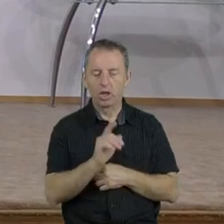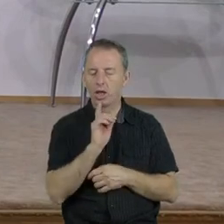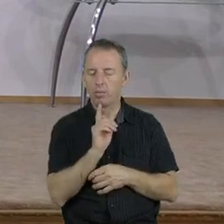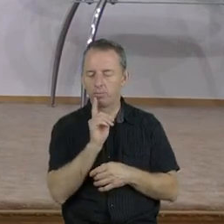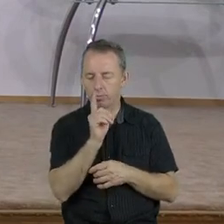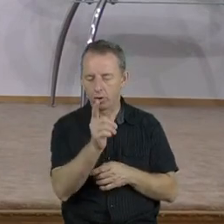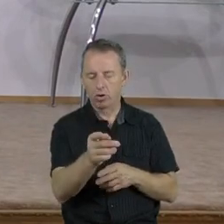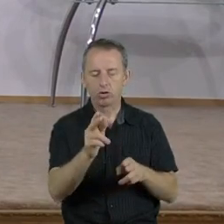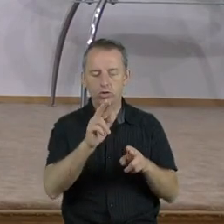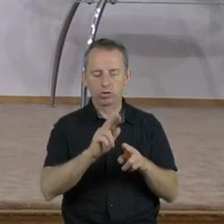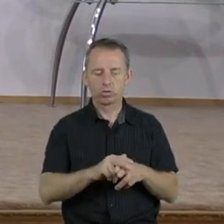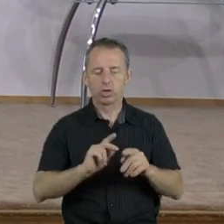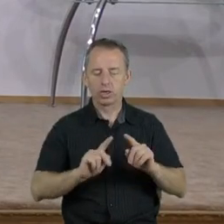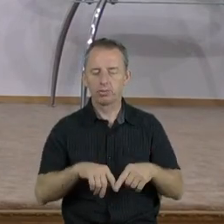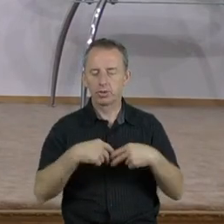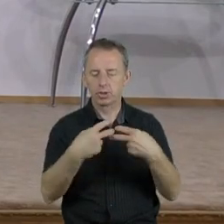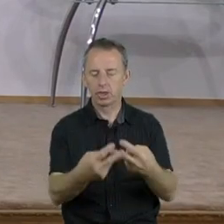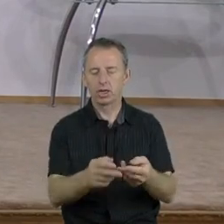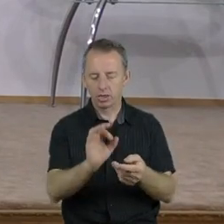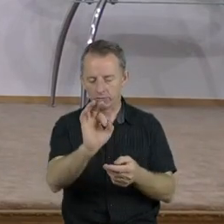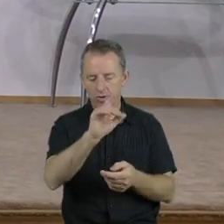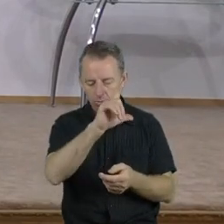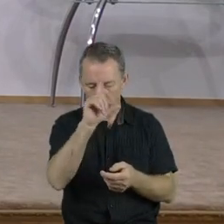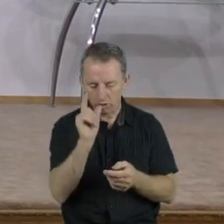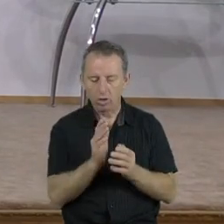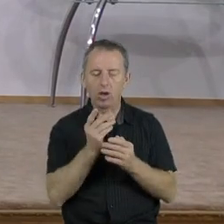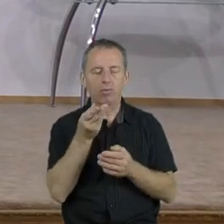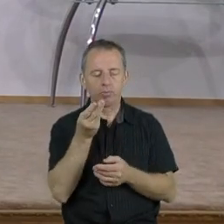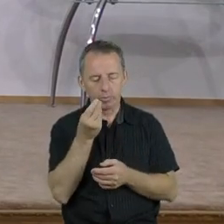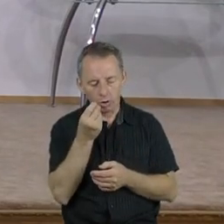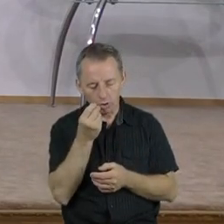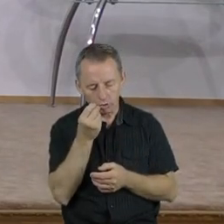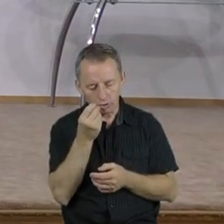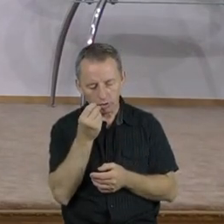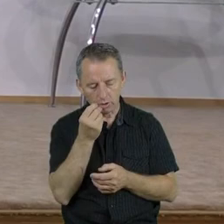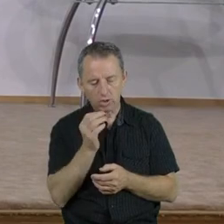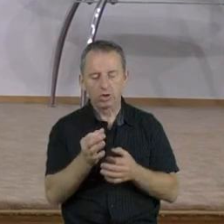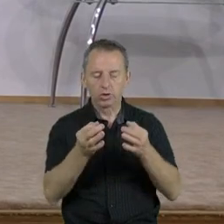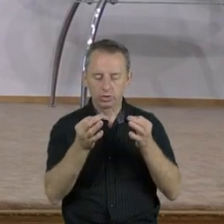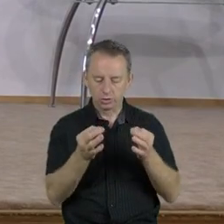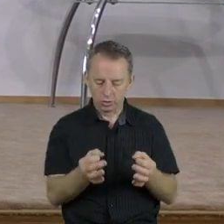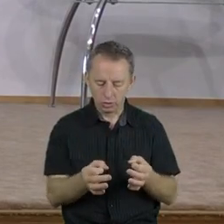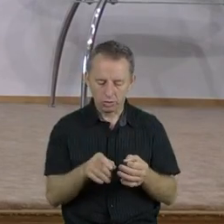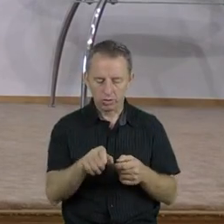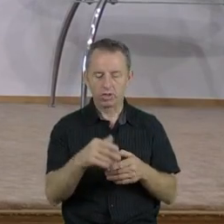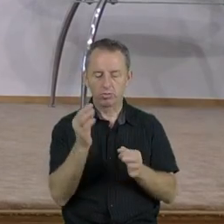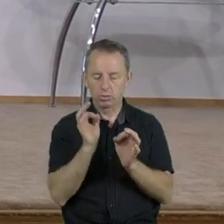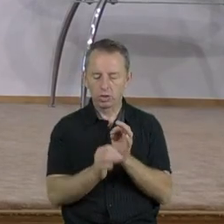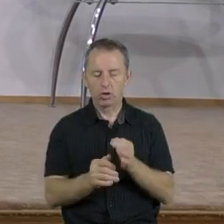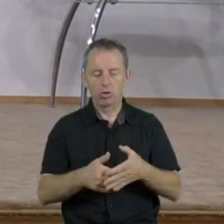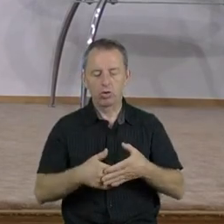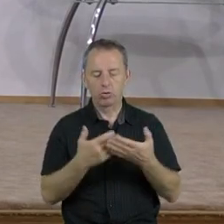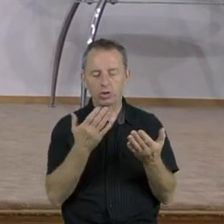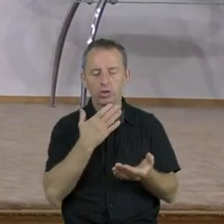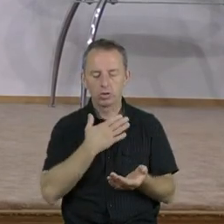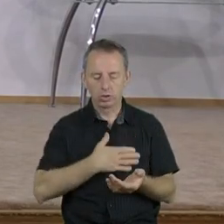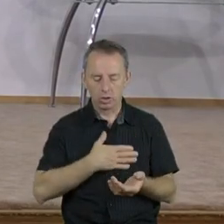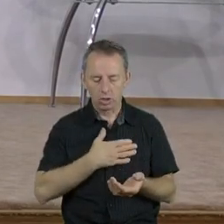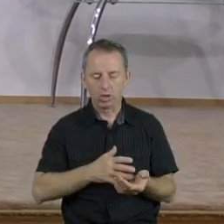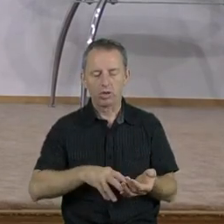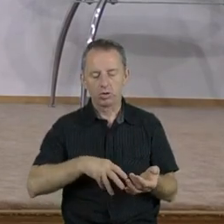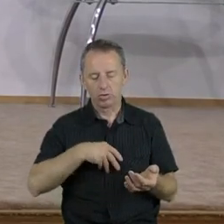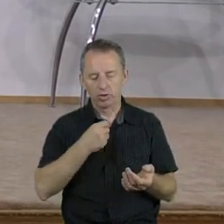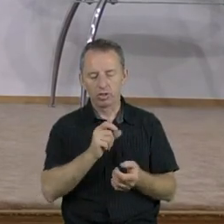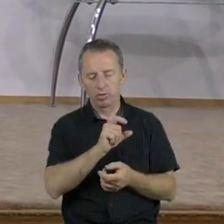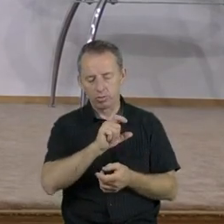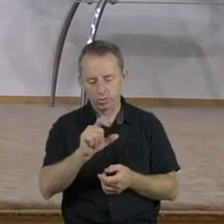które zleciłeś swojemu ludowi. Pociesz ich, aby dzisiaj, w tym szczególnym dniu, w tym szczególnym, świętym